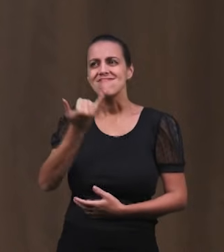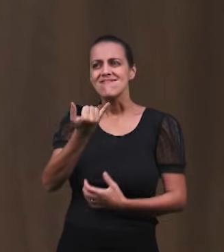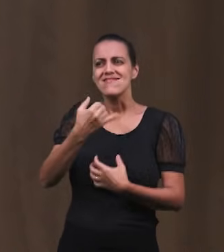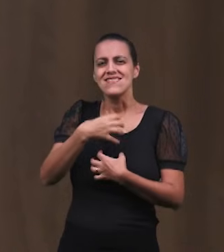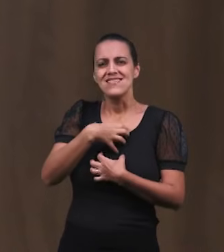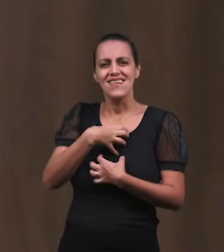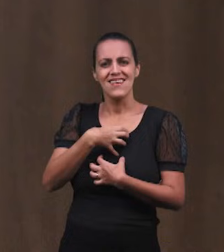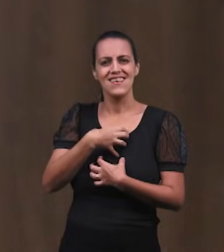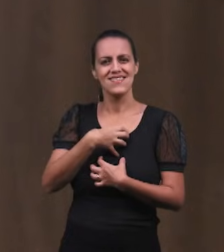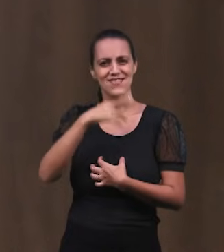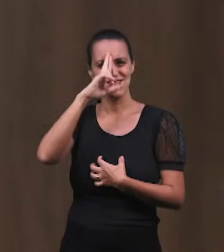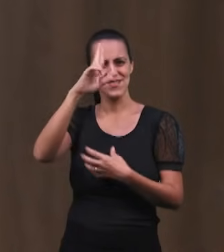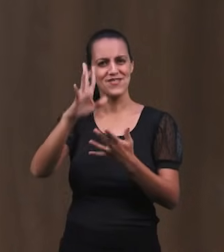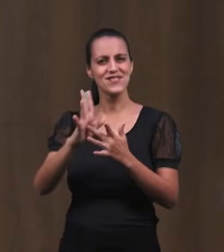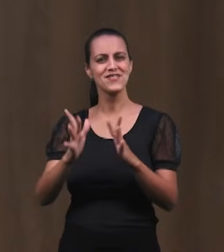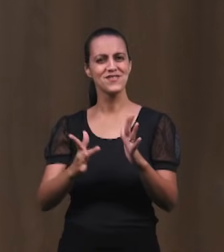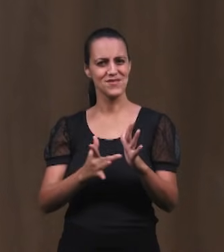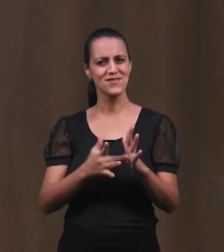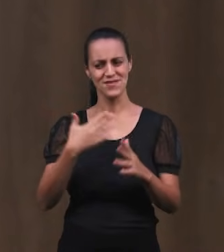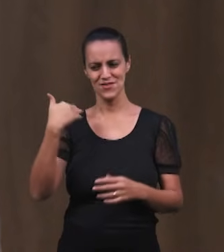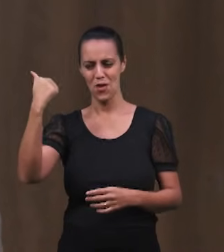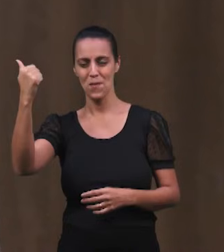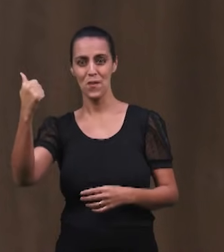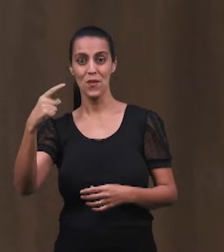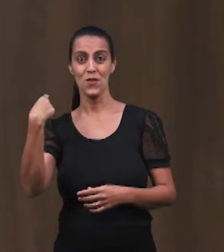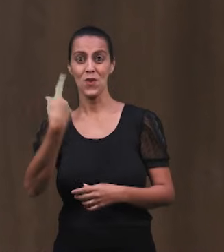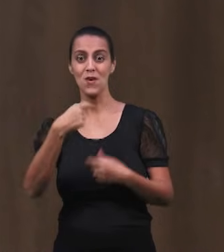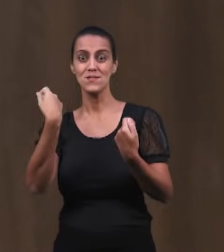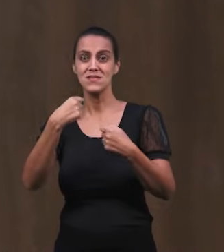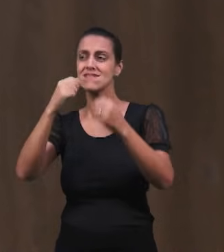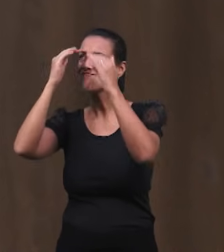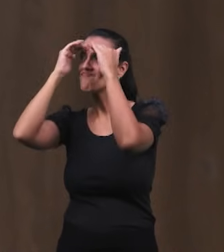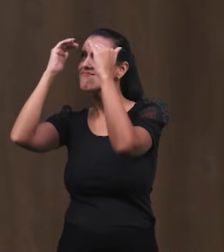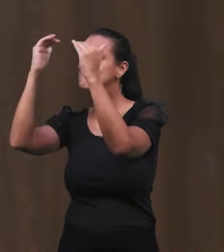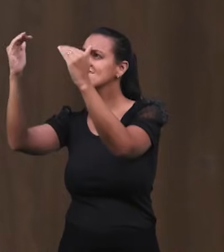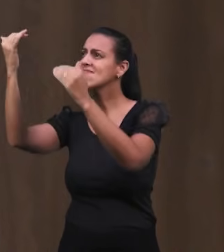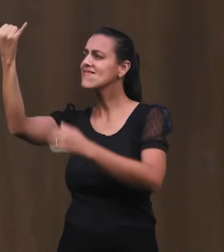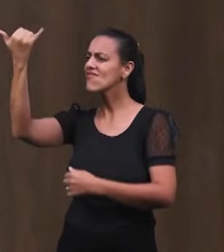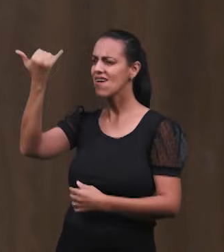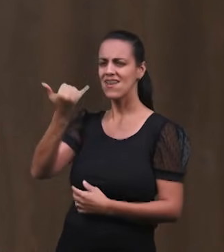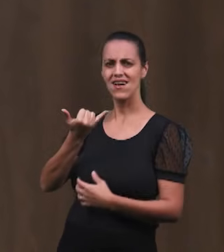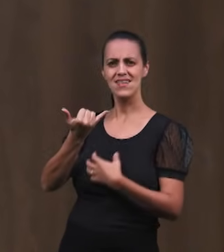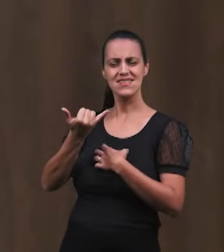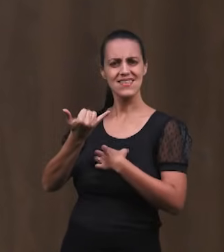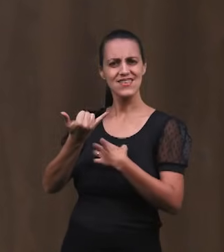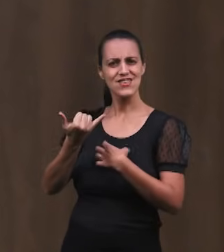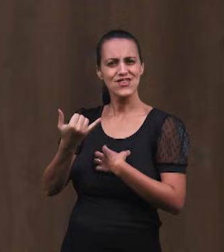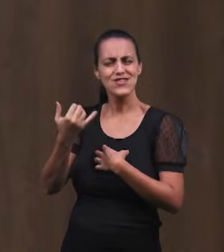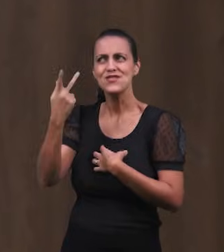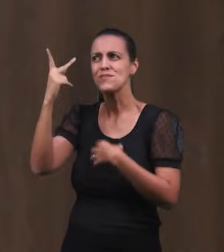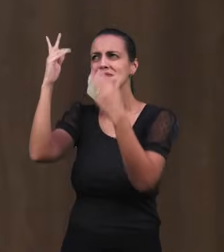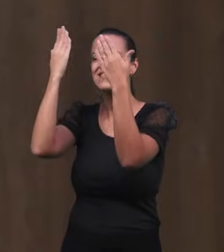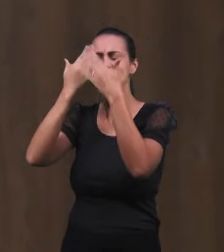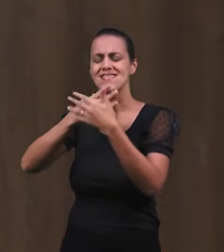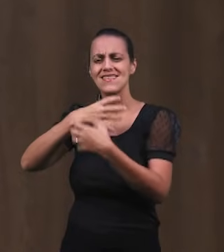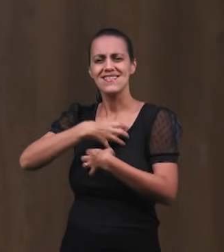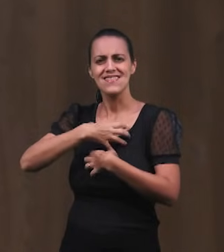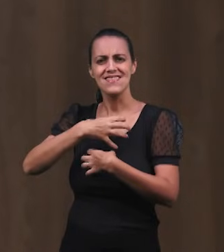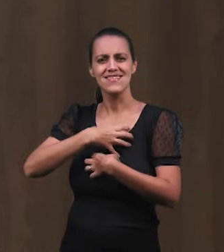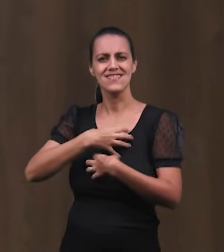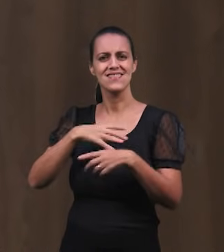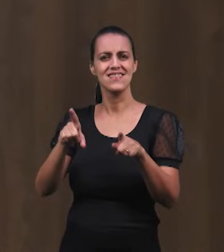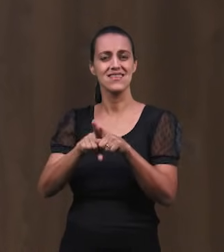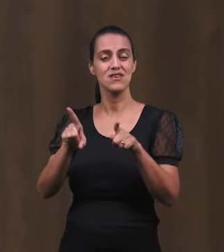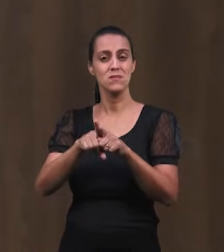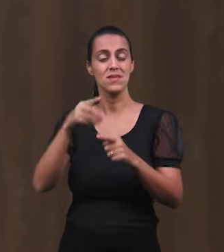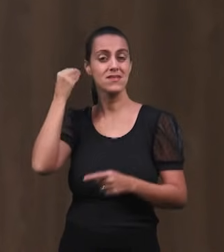Jésus. Le Seigneur nous a appelés pour entendre sa voix, pour sentir sa présence, pour